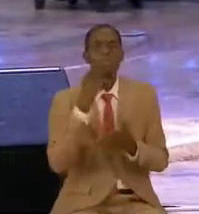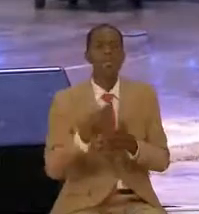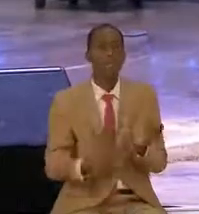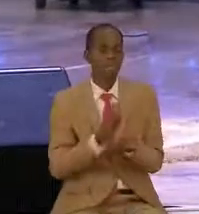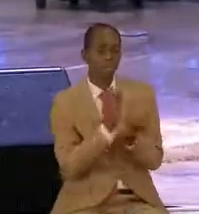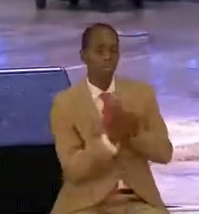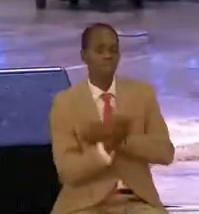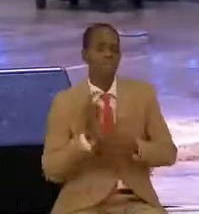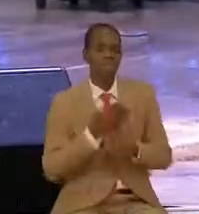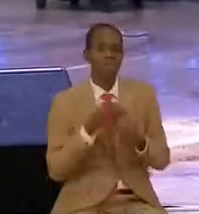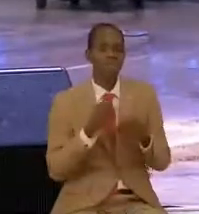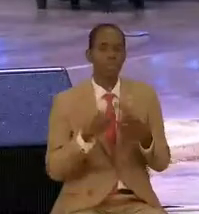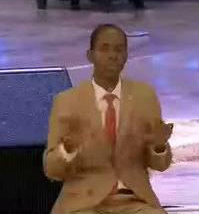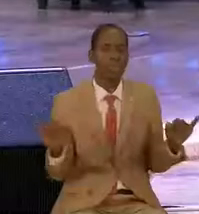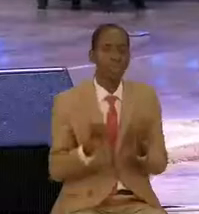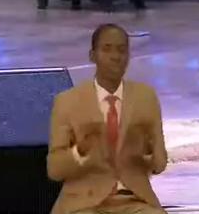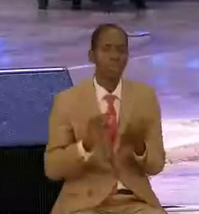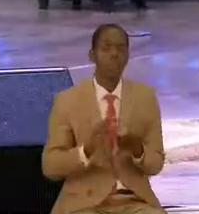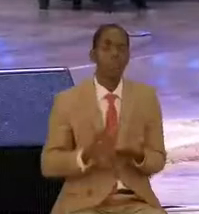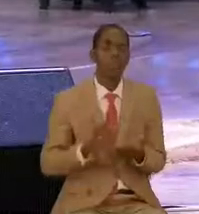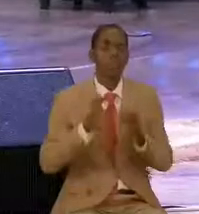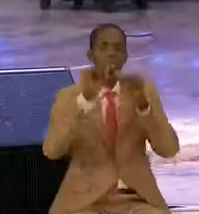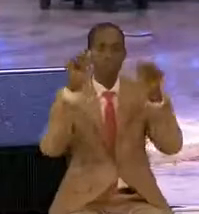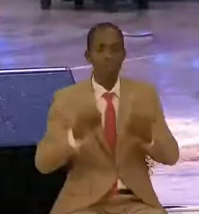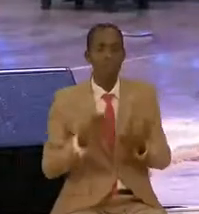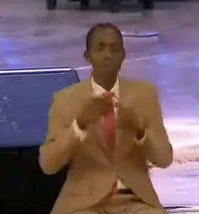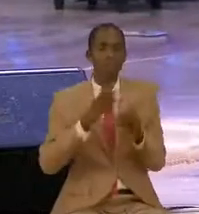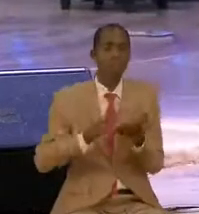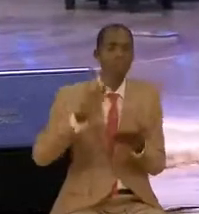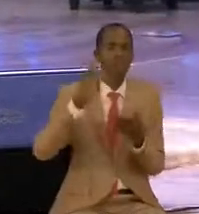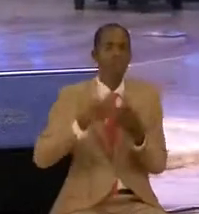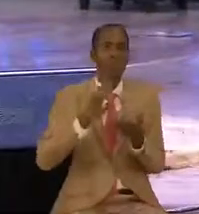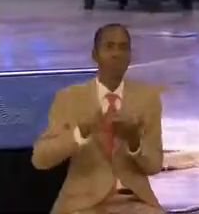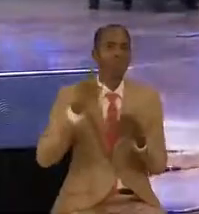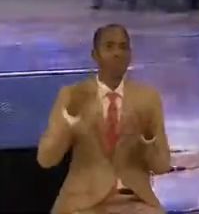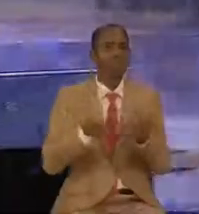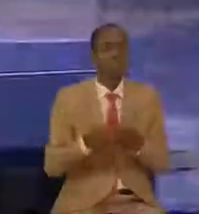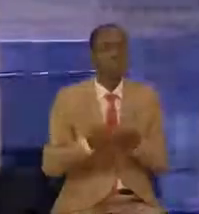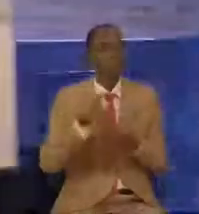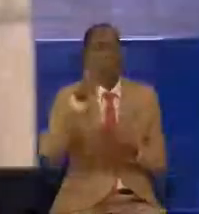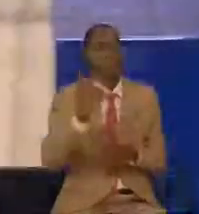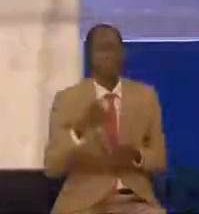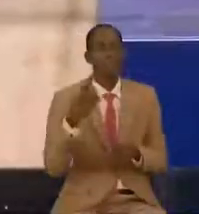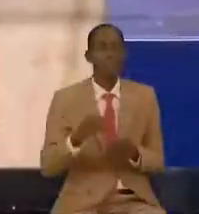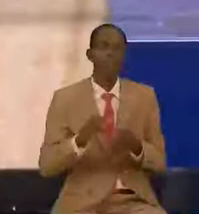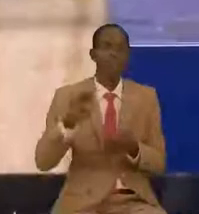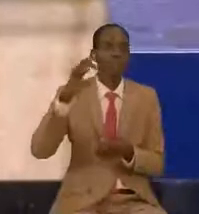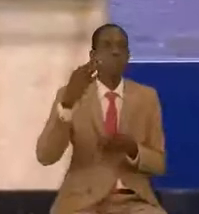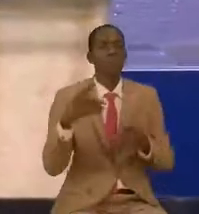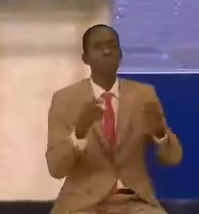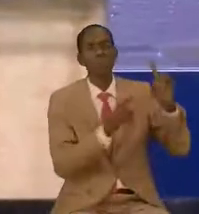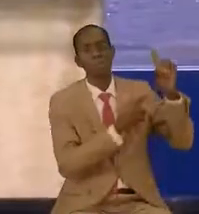transforme en la même image, de gloire en gloire, comme par le Seigneur,